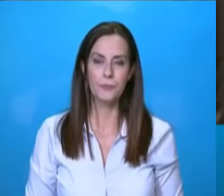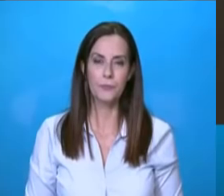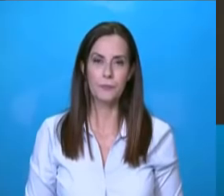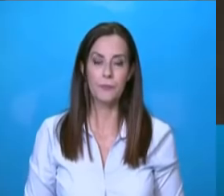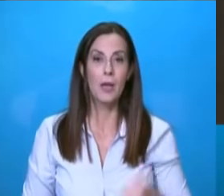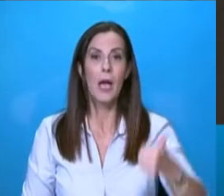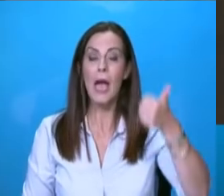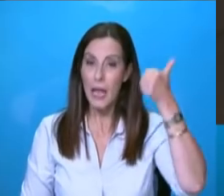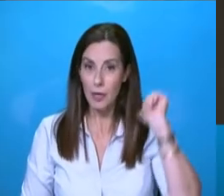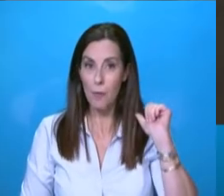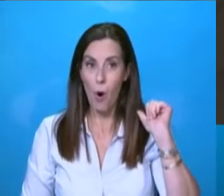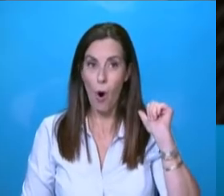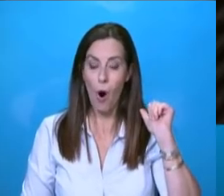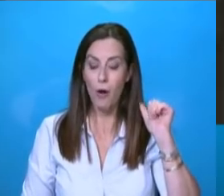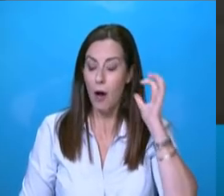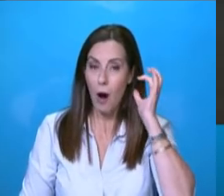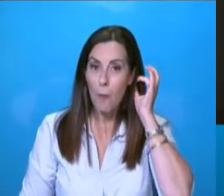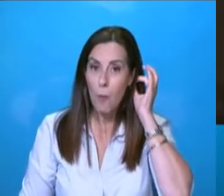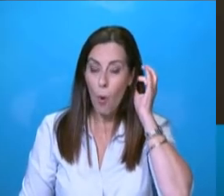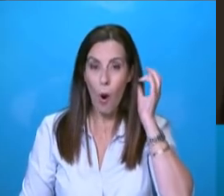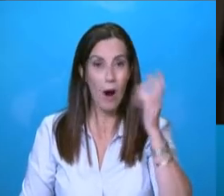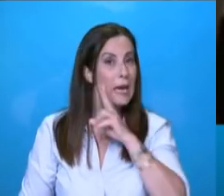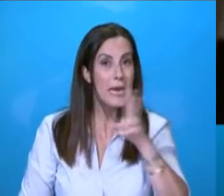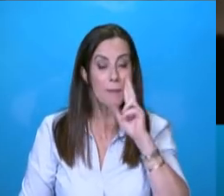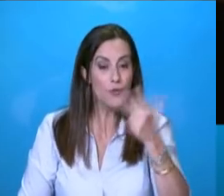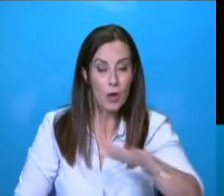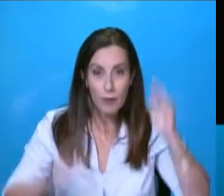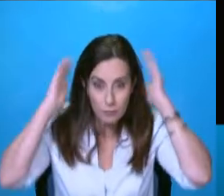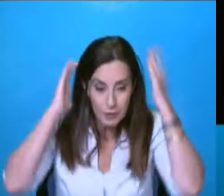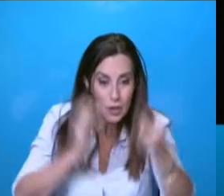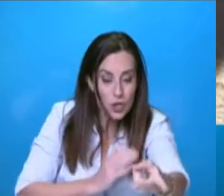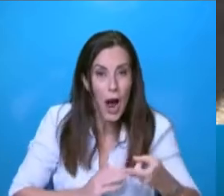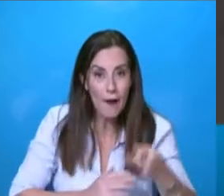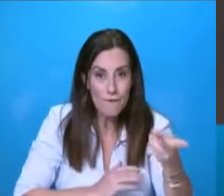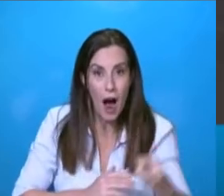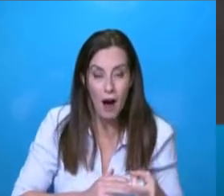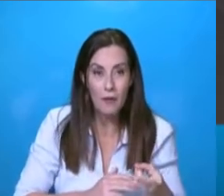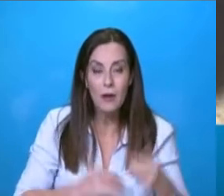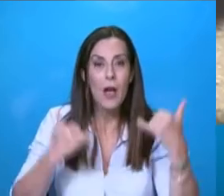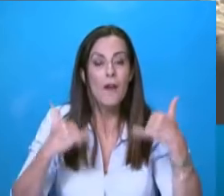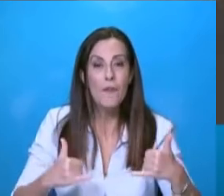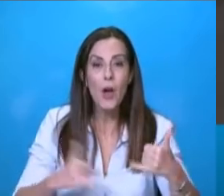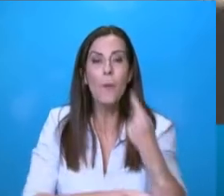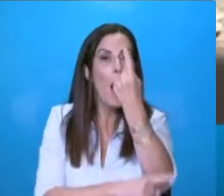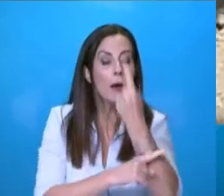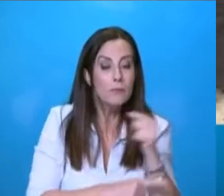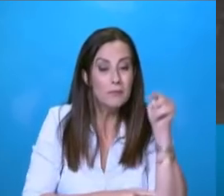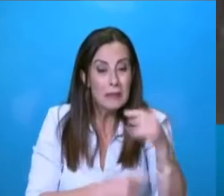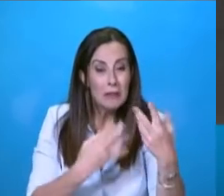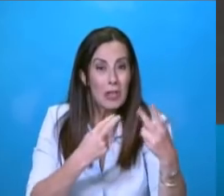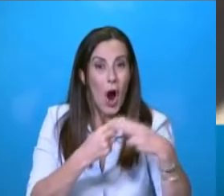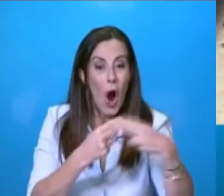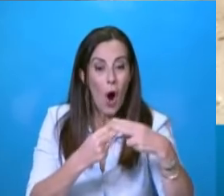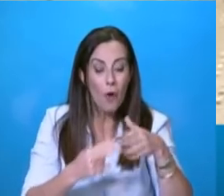אתמול אדיר רוזן נשכבה על הקרקע עם 3 ילדיה כשנשמעה אזעקה באשקלון, והיום הרקטה נפלה כמה מטרים